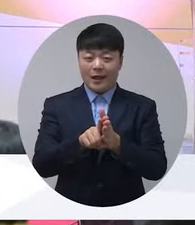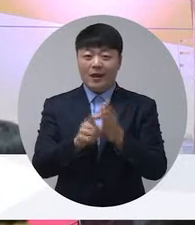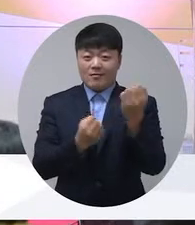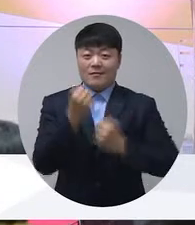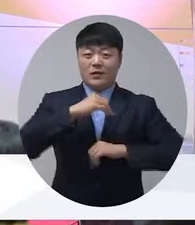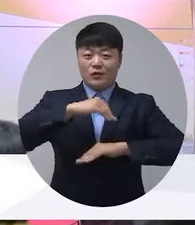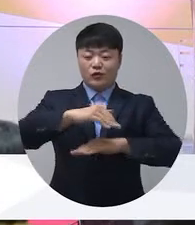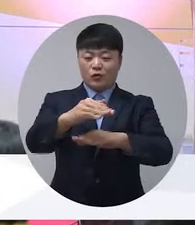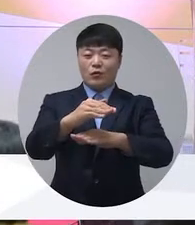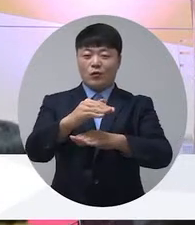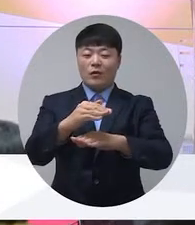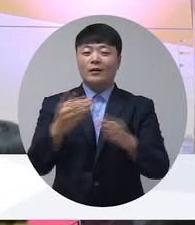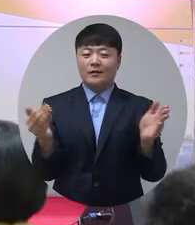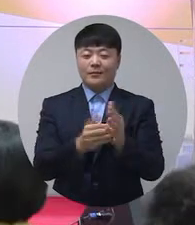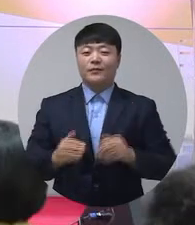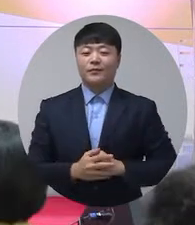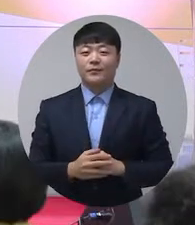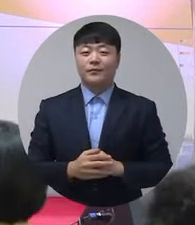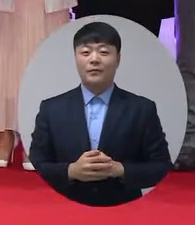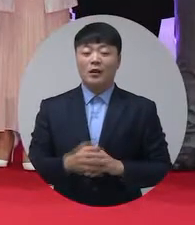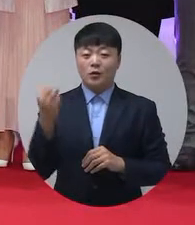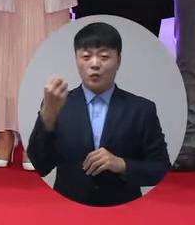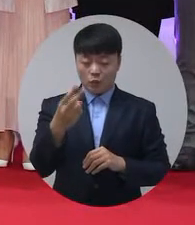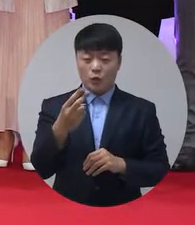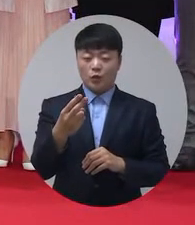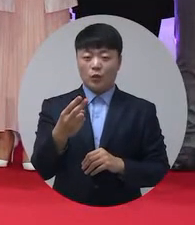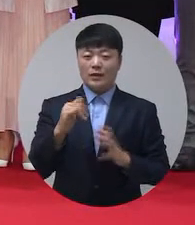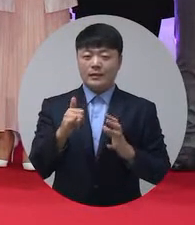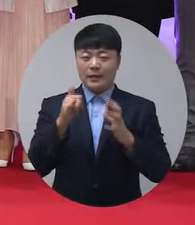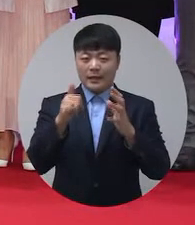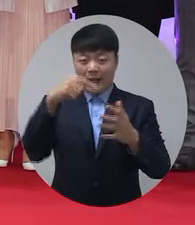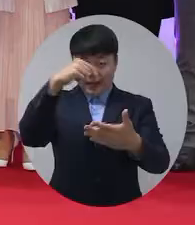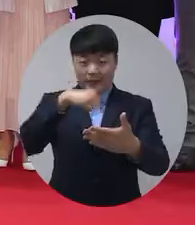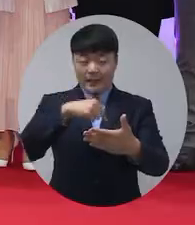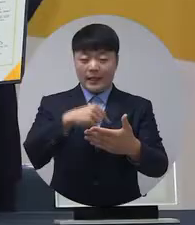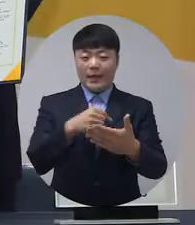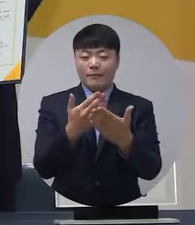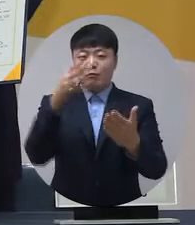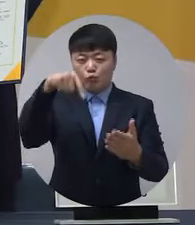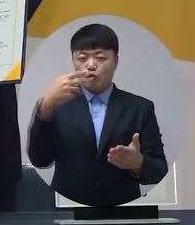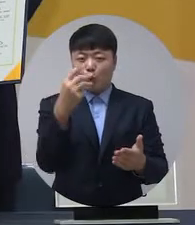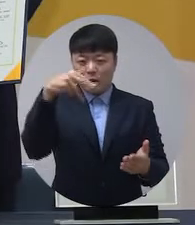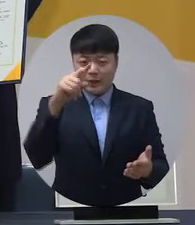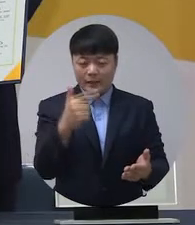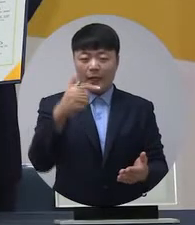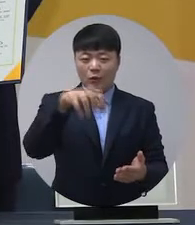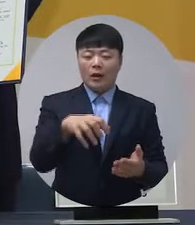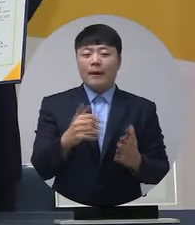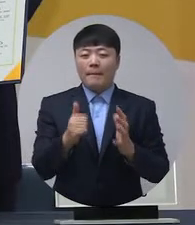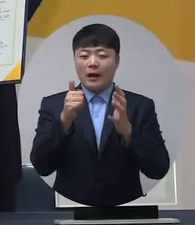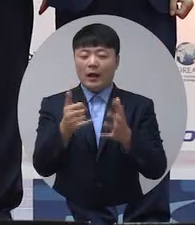유치 당위성을 통보했습니다 또한 세계 부동산 연맹 한국대표부 등과 합 천국 제 복합도시